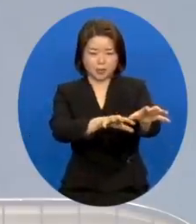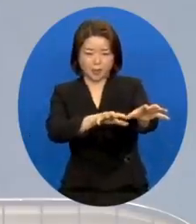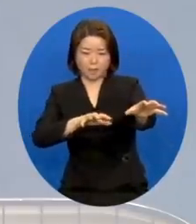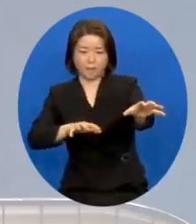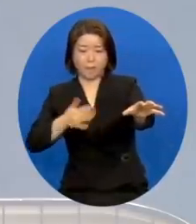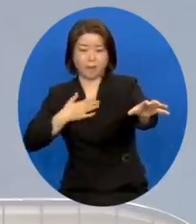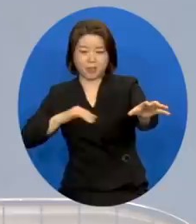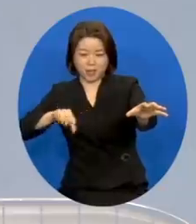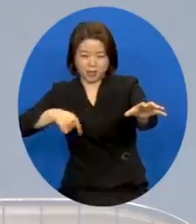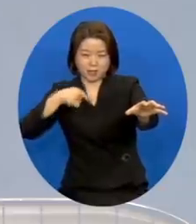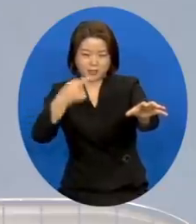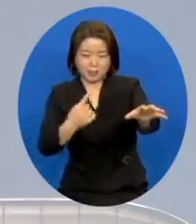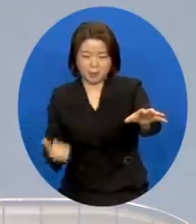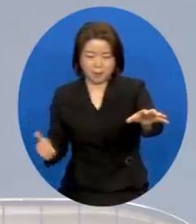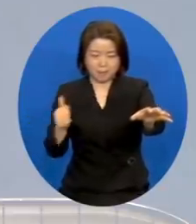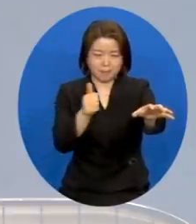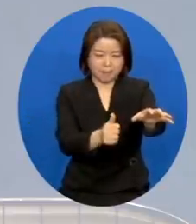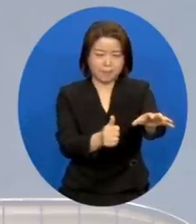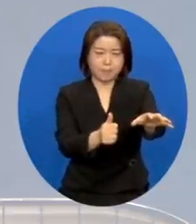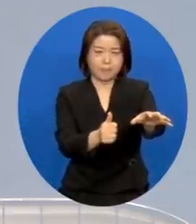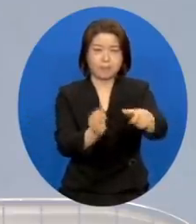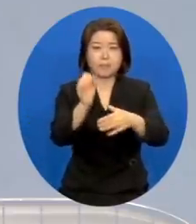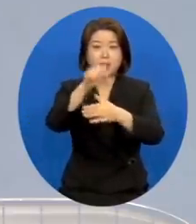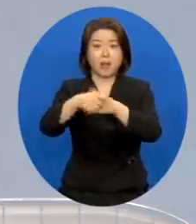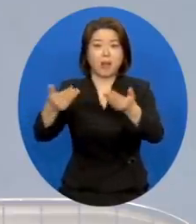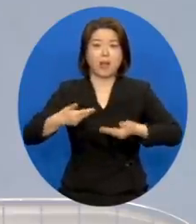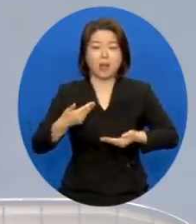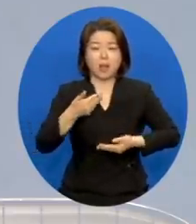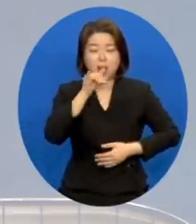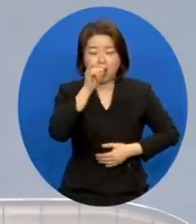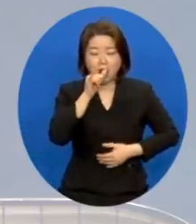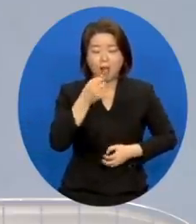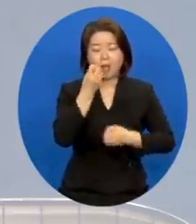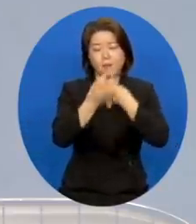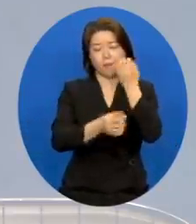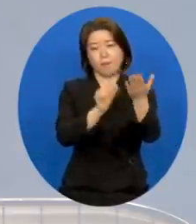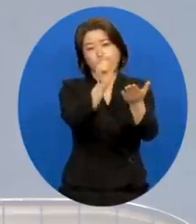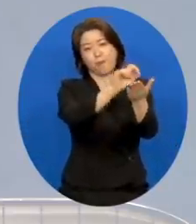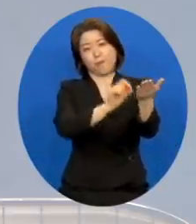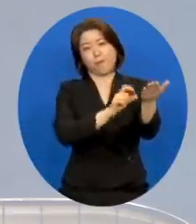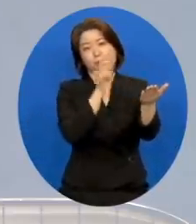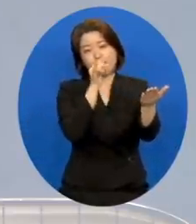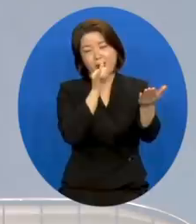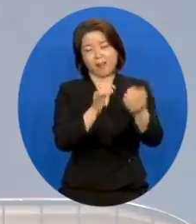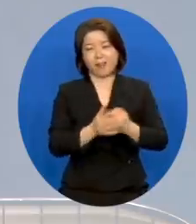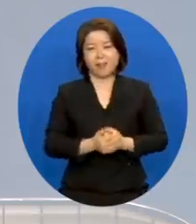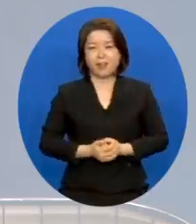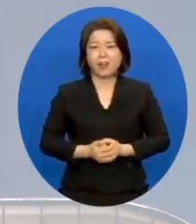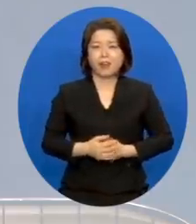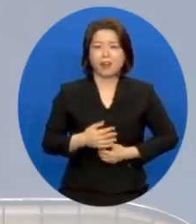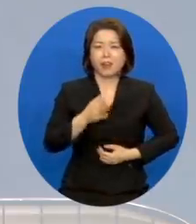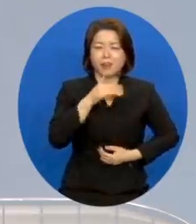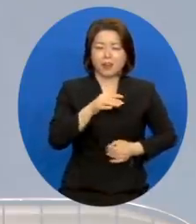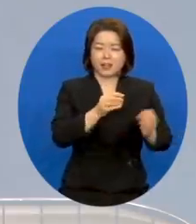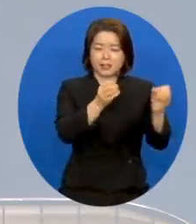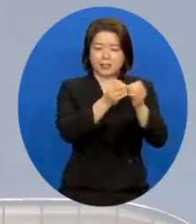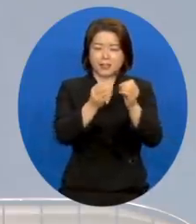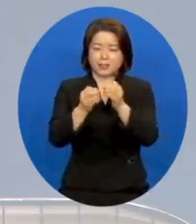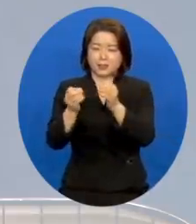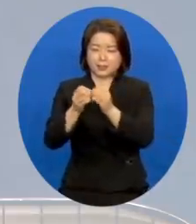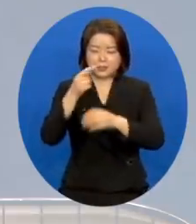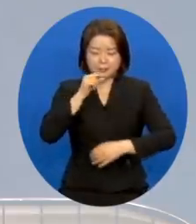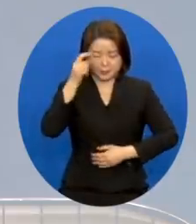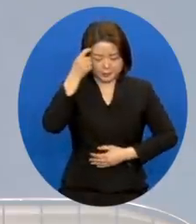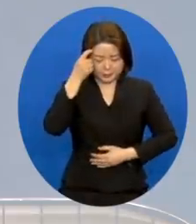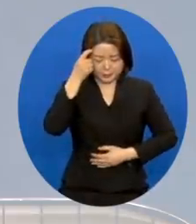참여하도록 만들어 주셨다 이제 그 고백을 해요 제가요 구조를 묵상할 때 저 자신에게